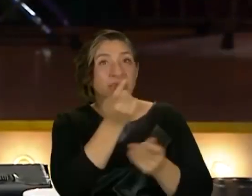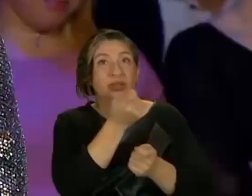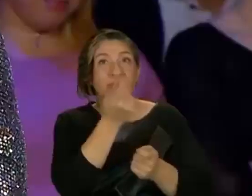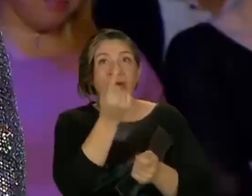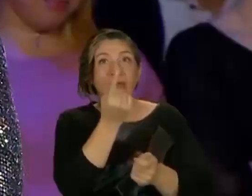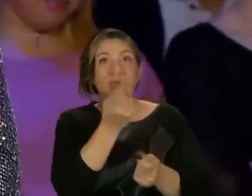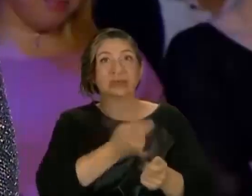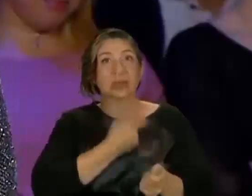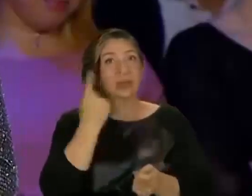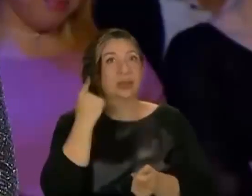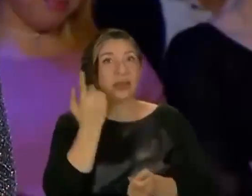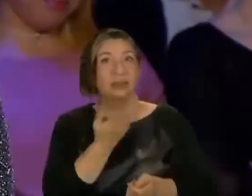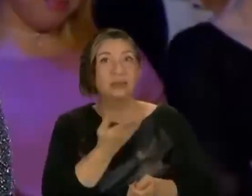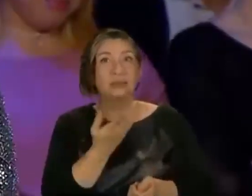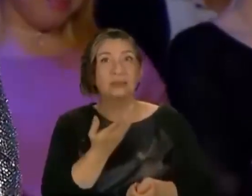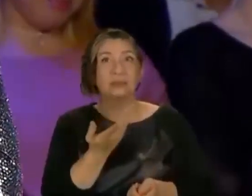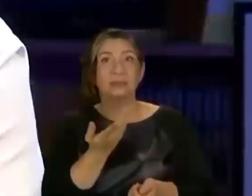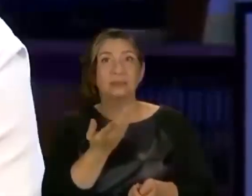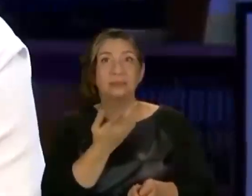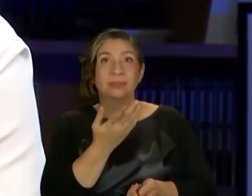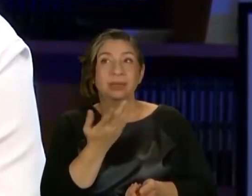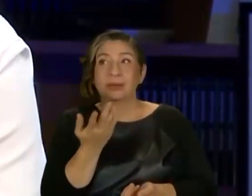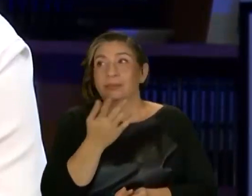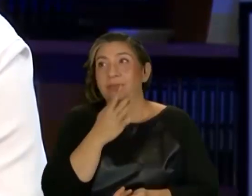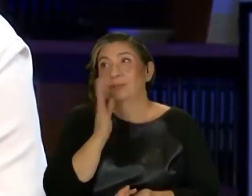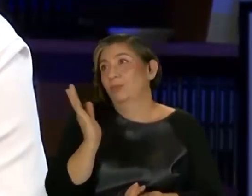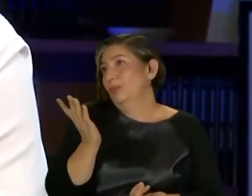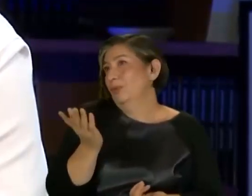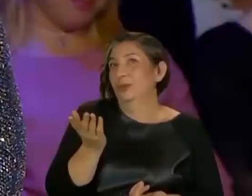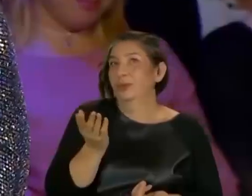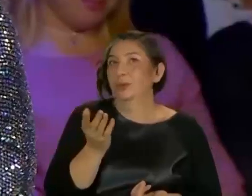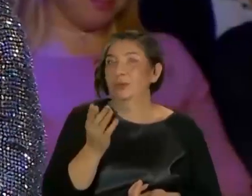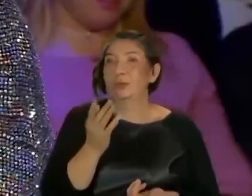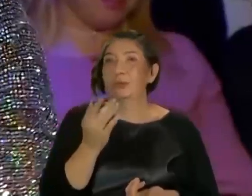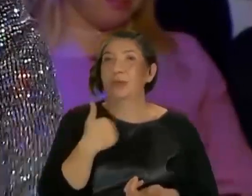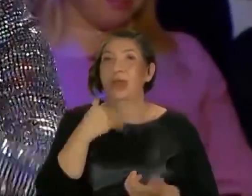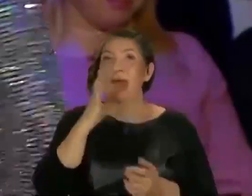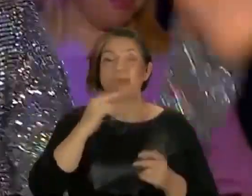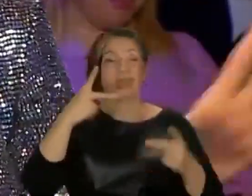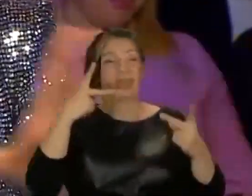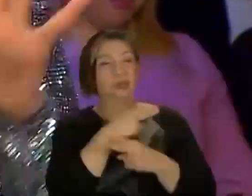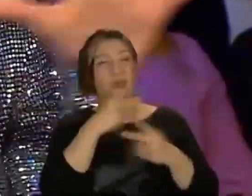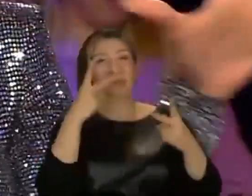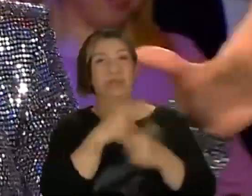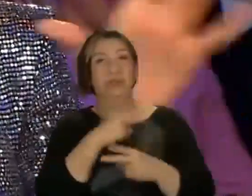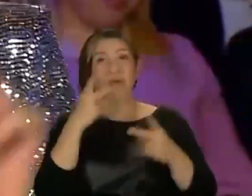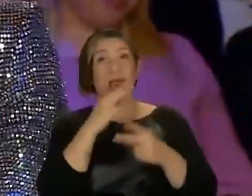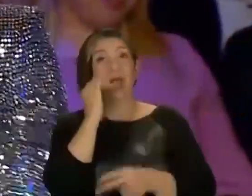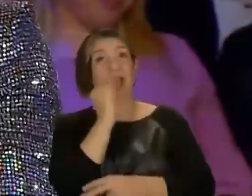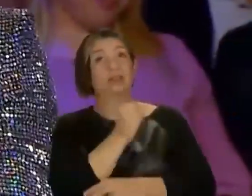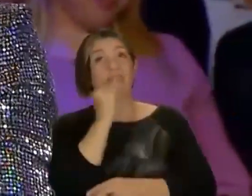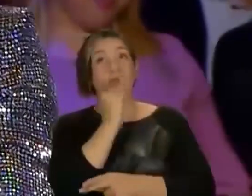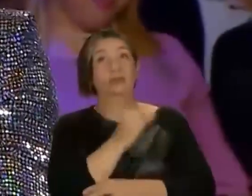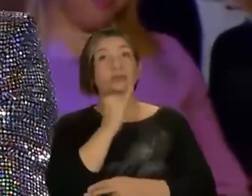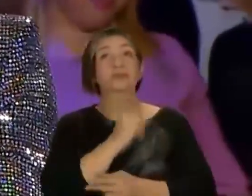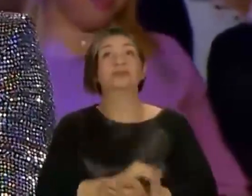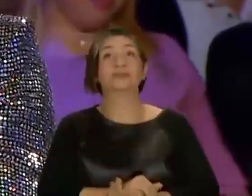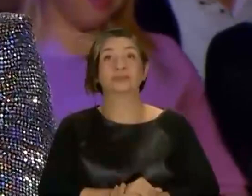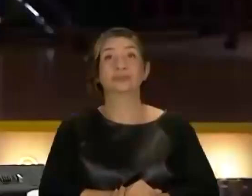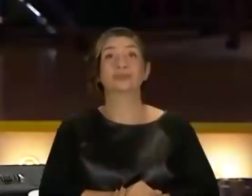beyefendiyi yarım saat dinledim? İşte bilmiyorum yani. Öteki elle estiriyorsun beni sürekli. Ki gözü öteki elle